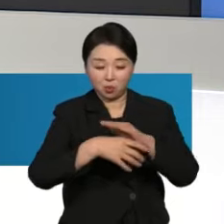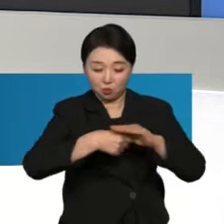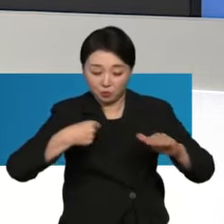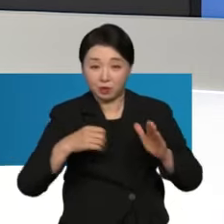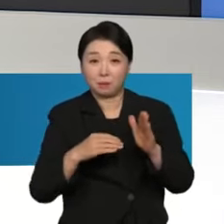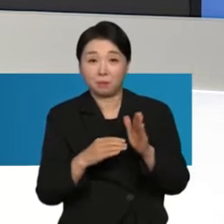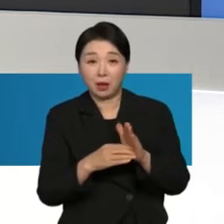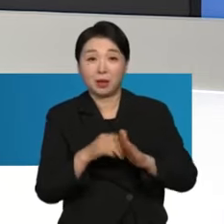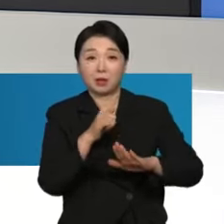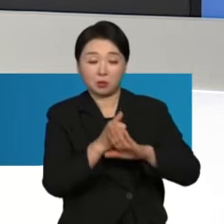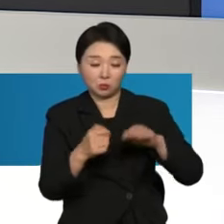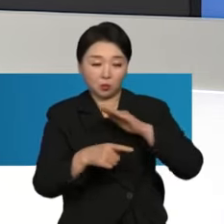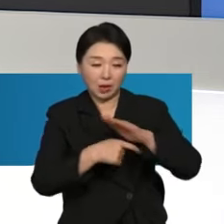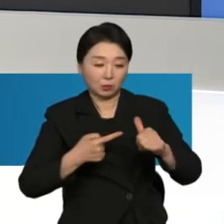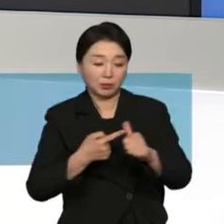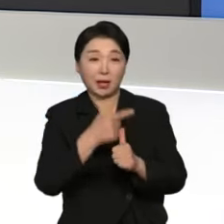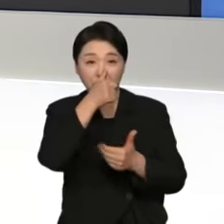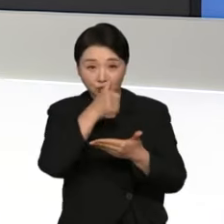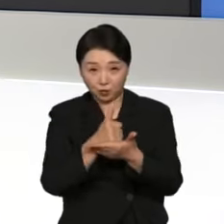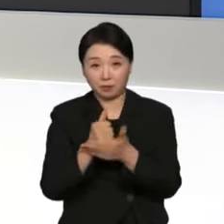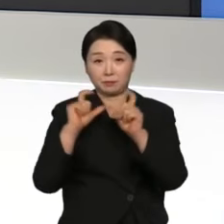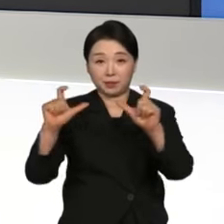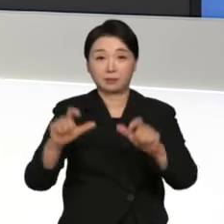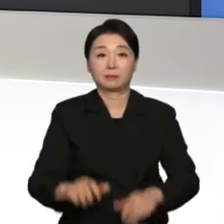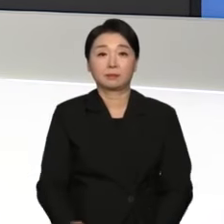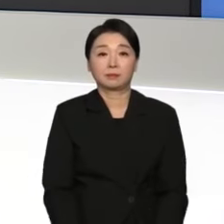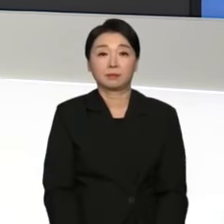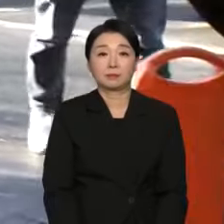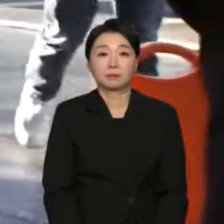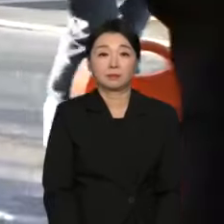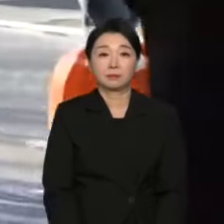강도 살인죄를 적용했습니다. 윤두열 기자입니다.